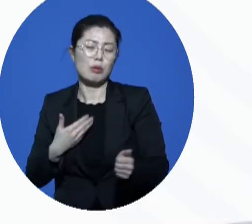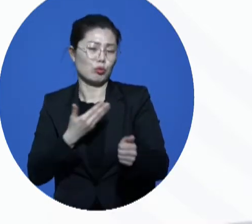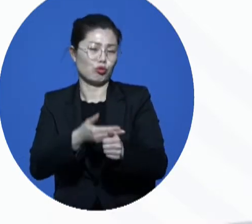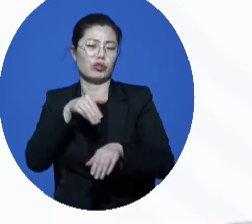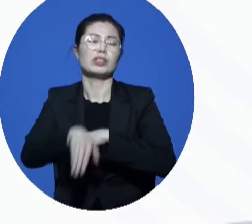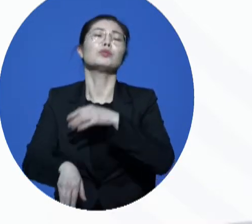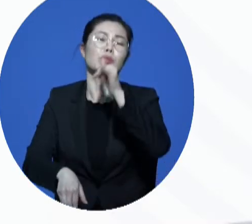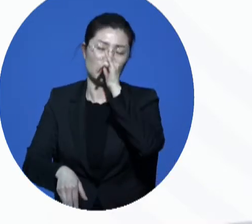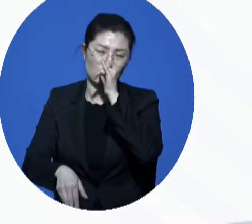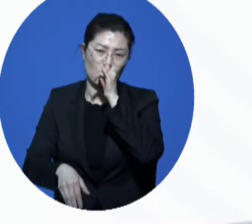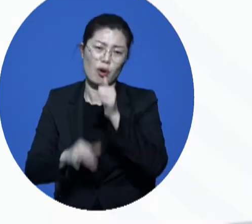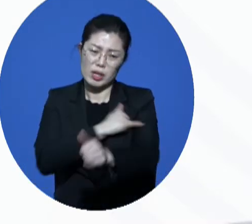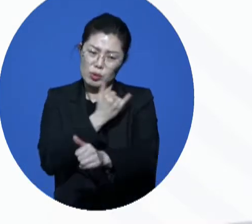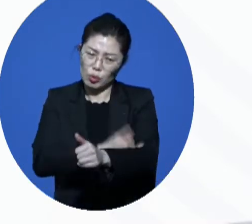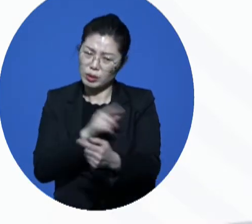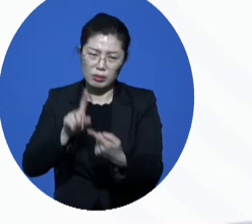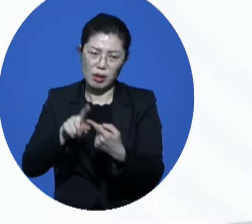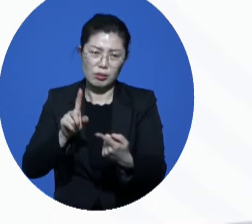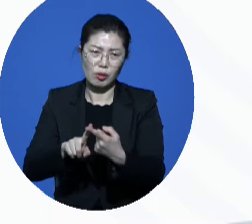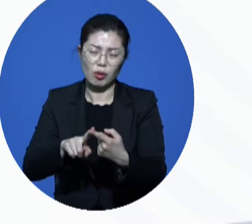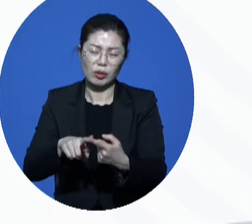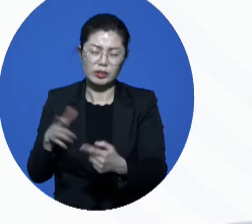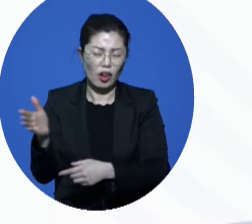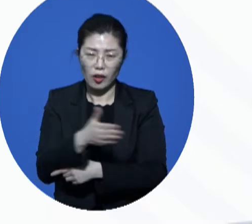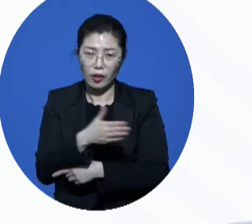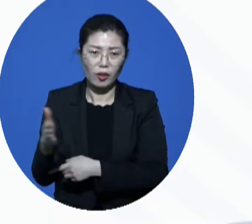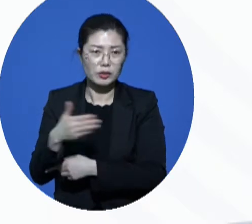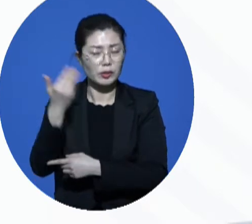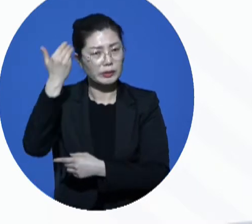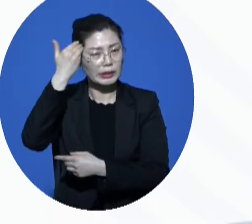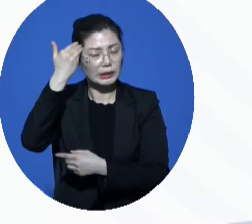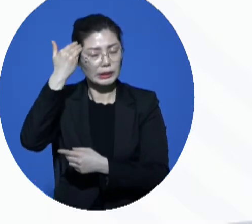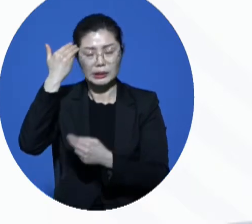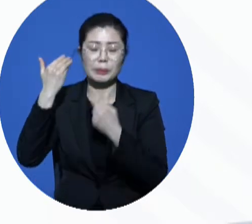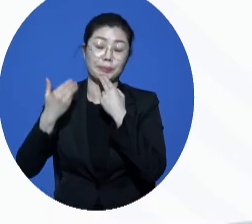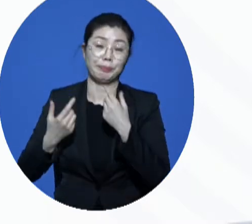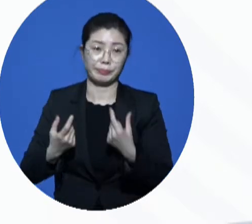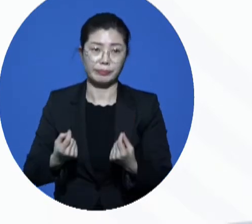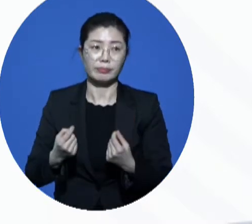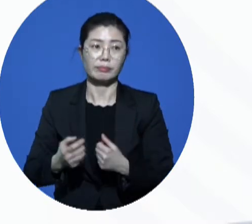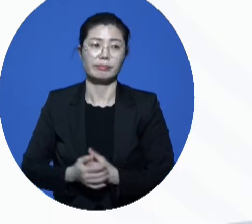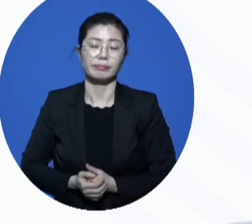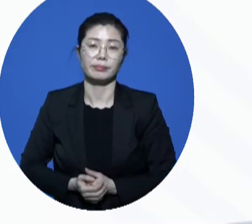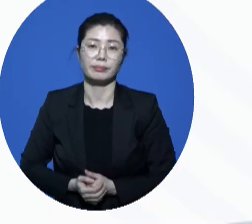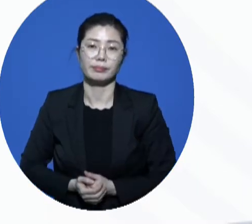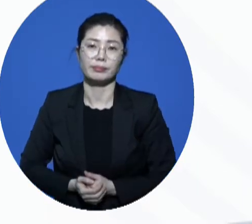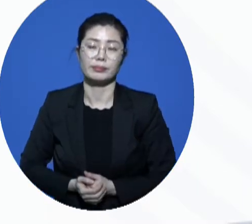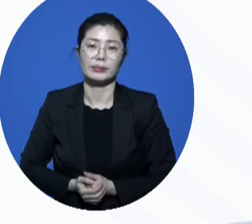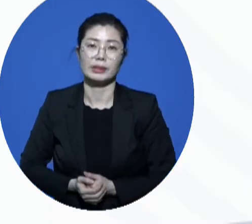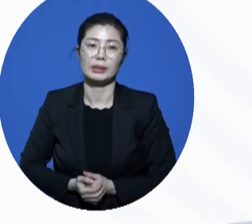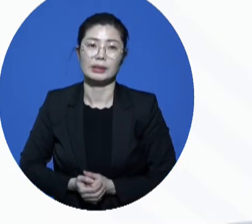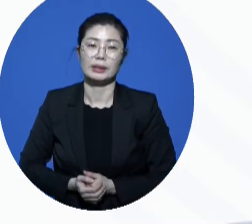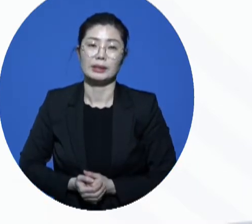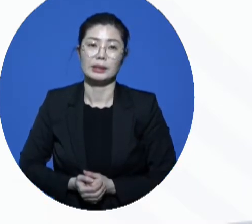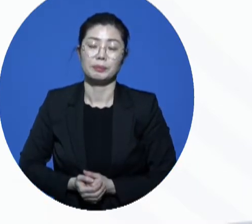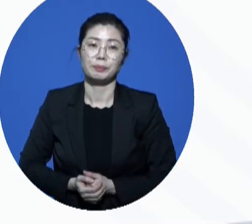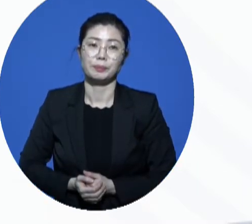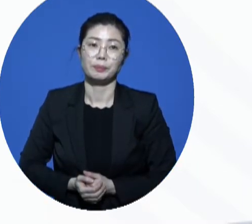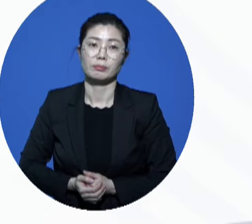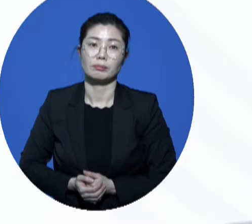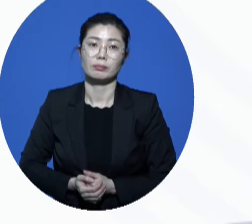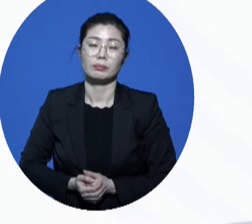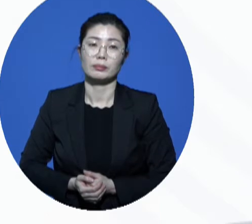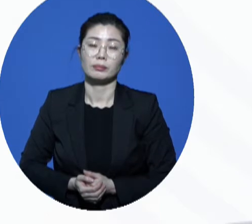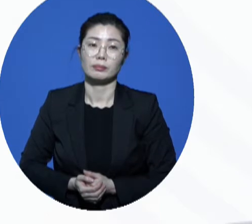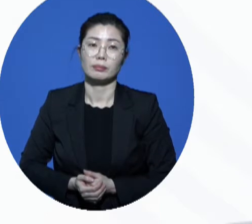통해서 밝혀진 인권 현실에 대해서는 앞서서 여러 사례를 통해서도 제가 말씀드렸습니다마는